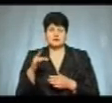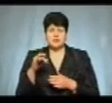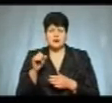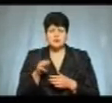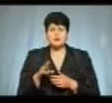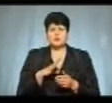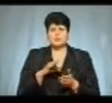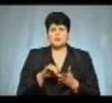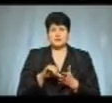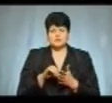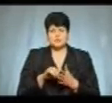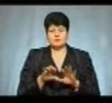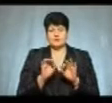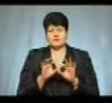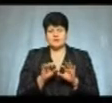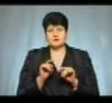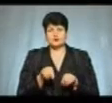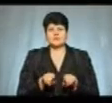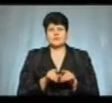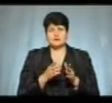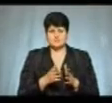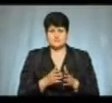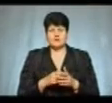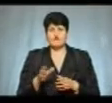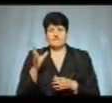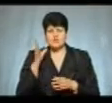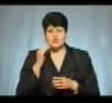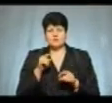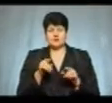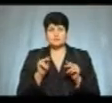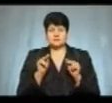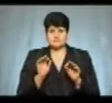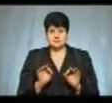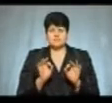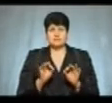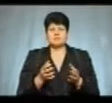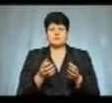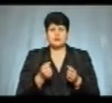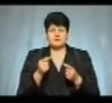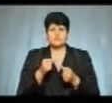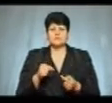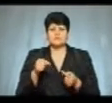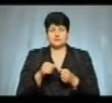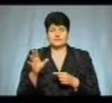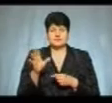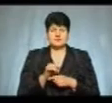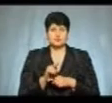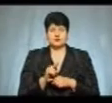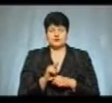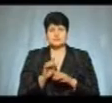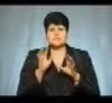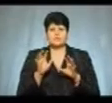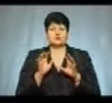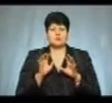оголошенні судового рішення, прокоментувала його так. Вважаємо його справедливим, вважаємо його прийнятим в відповідності до всіх норм чинного